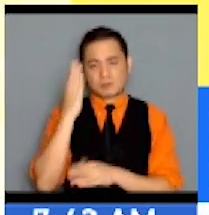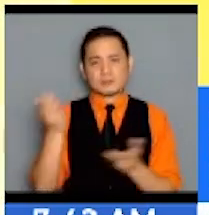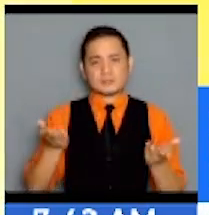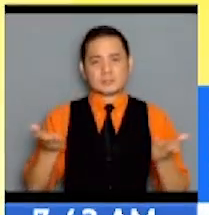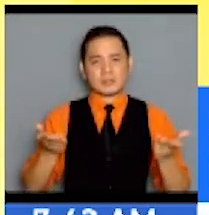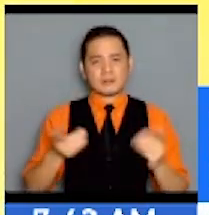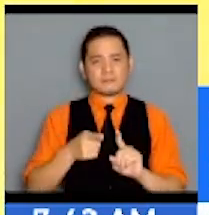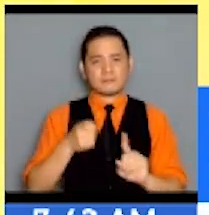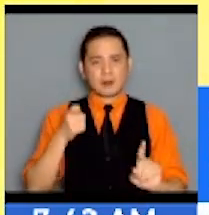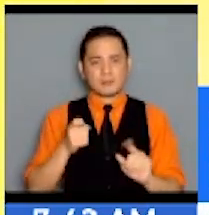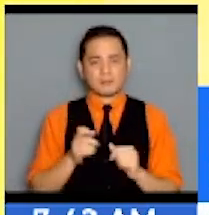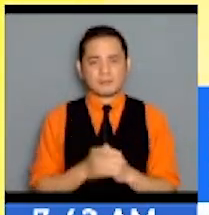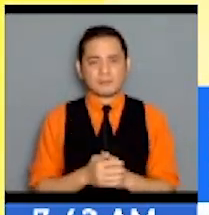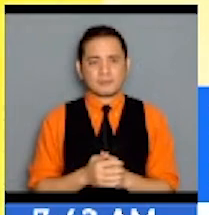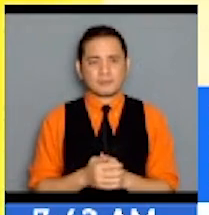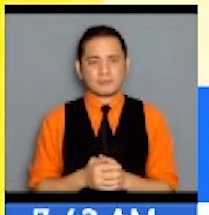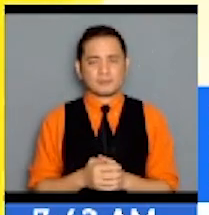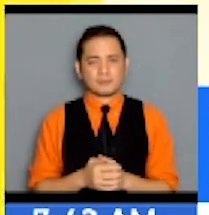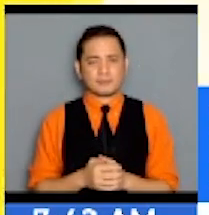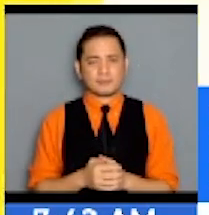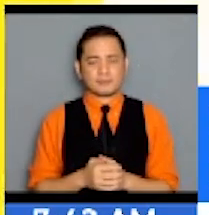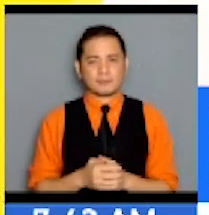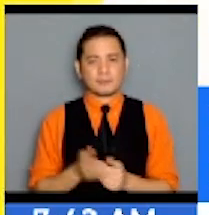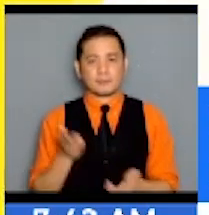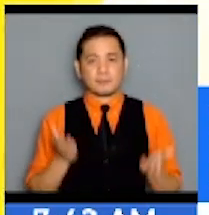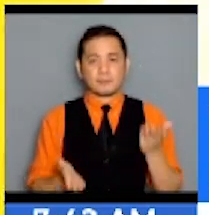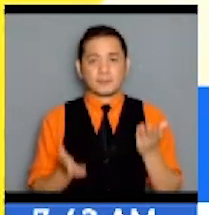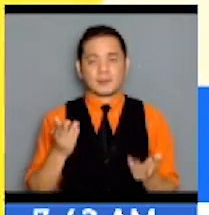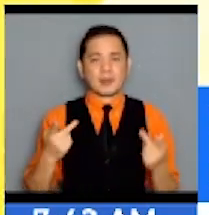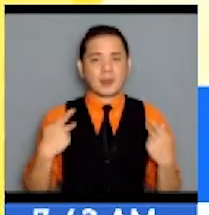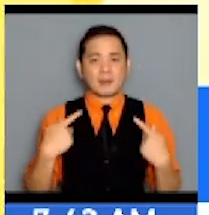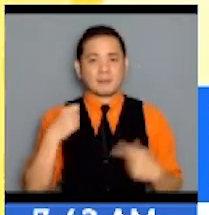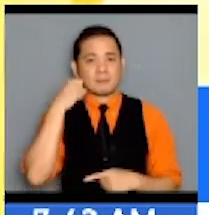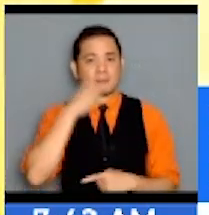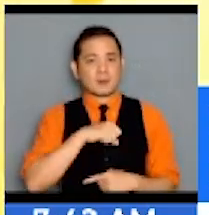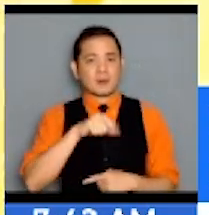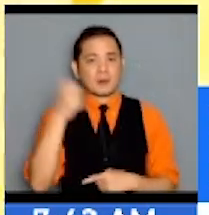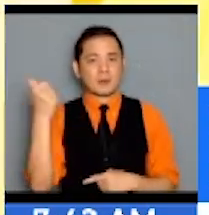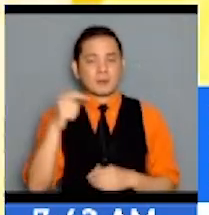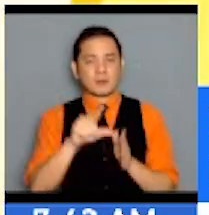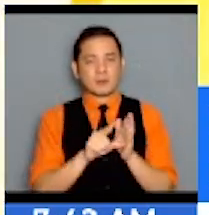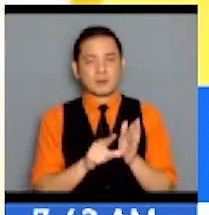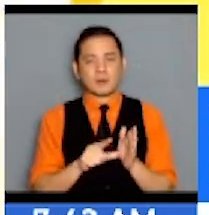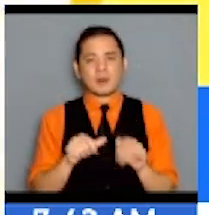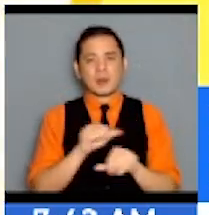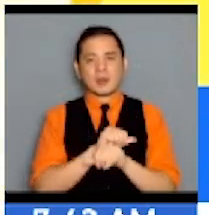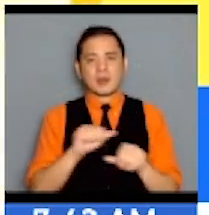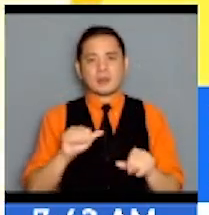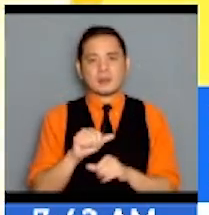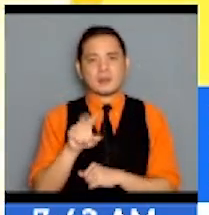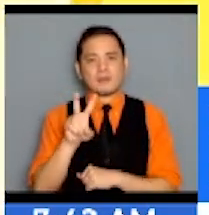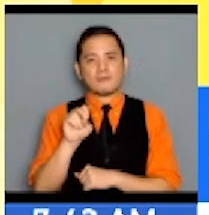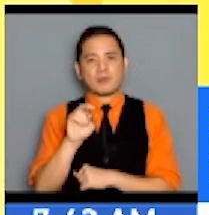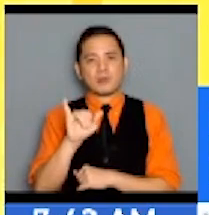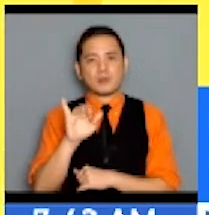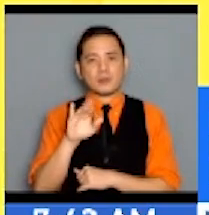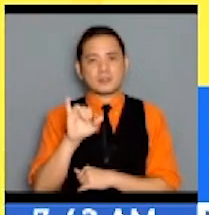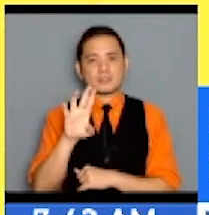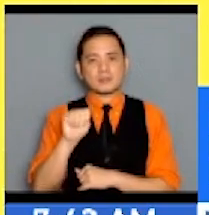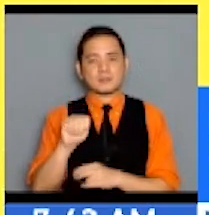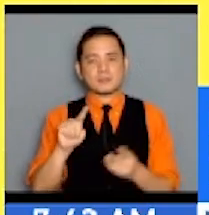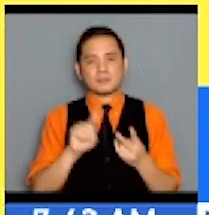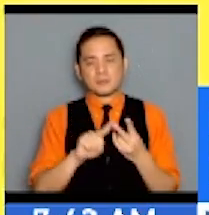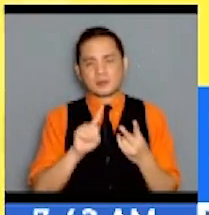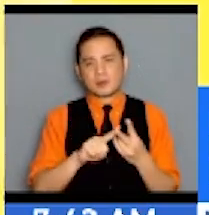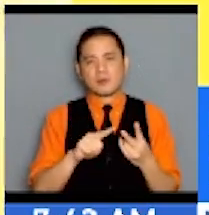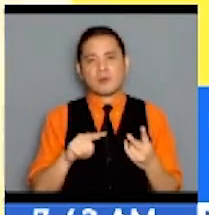sa ibang mga batas tulad ng anti-voyeurism law natin, ang anti-wiretapping law na maaaring ma-disqualify bilang ebidensya